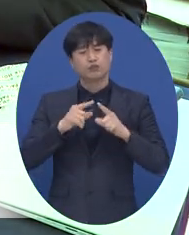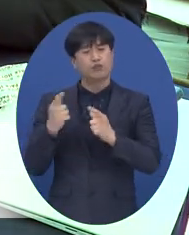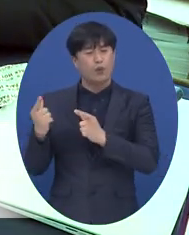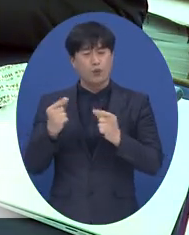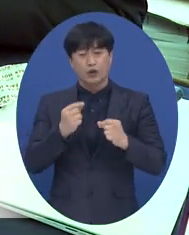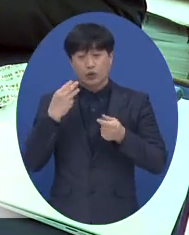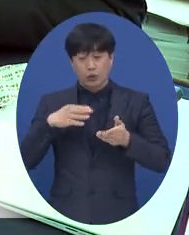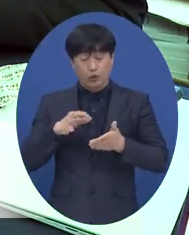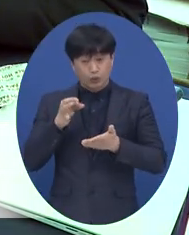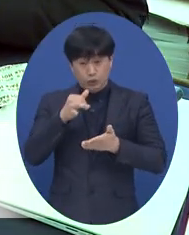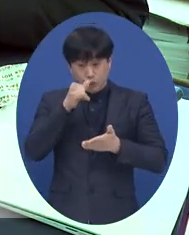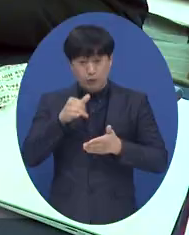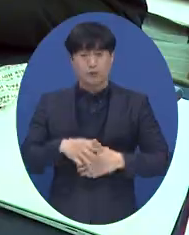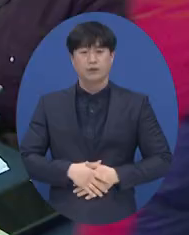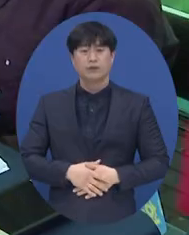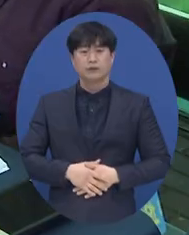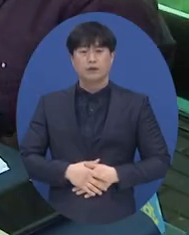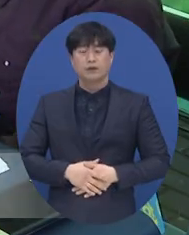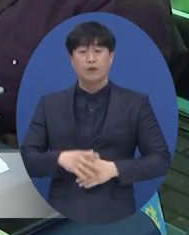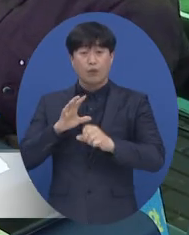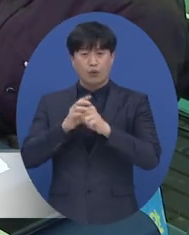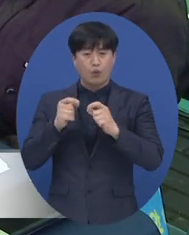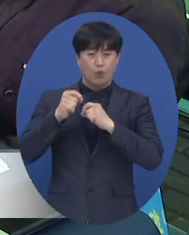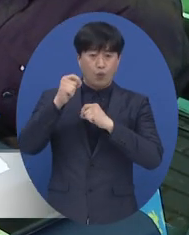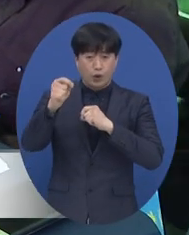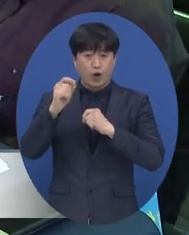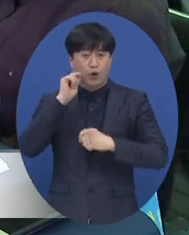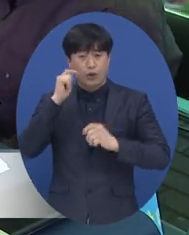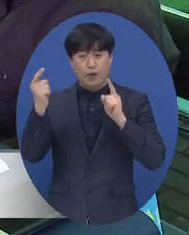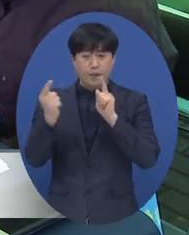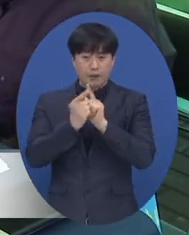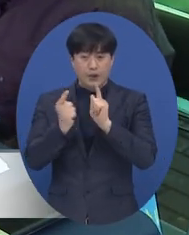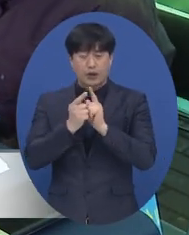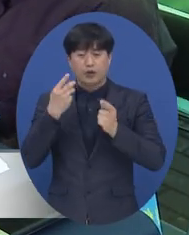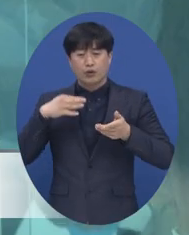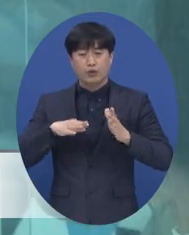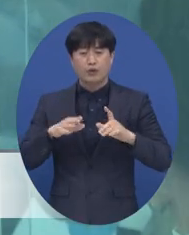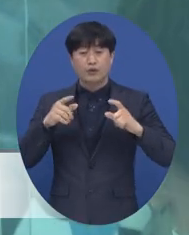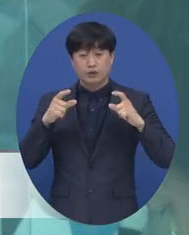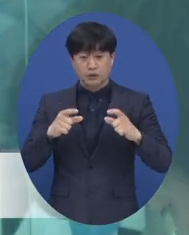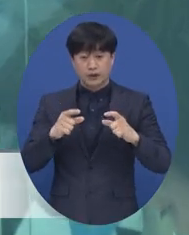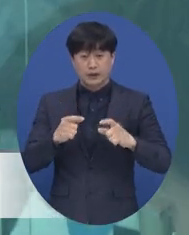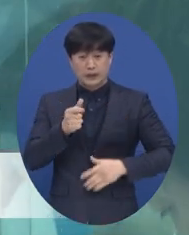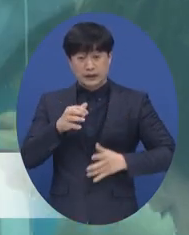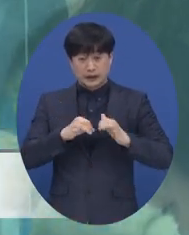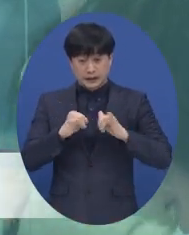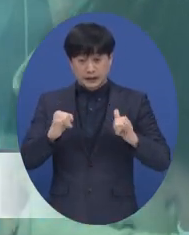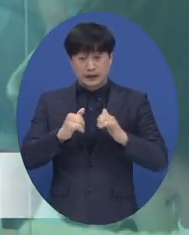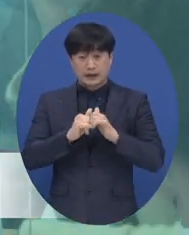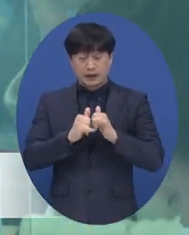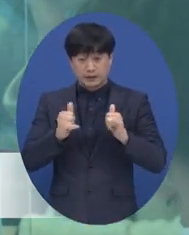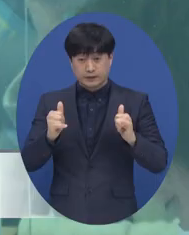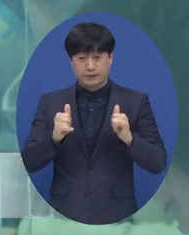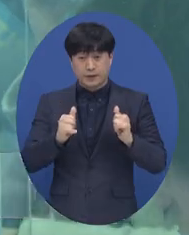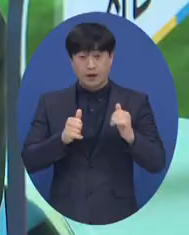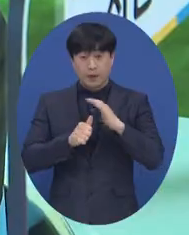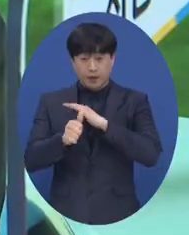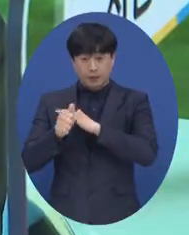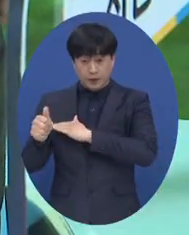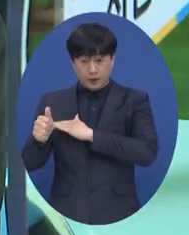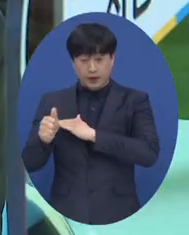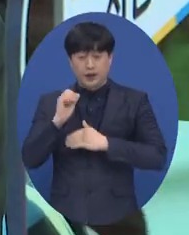네. 경기도 자금이라고 있거든요. 코로나19 장기화로 어려움을 겪는 경기 지역 소상공인과